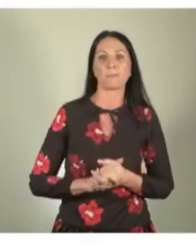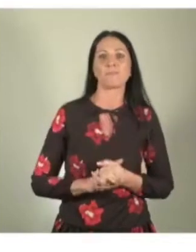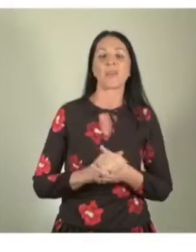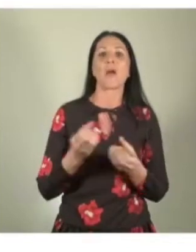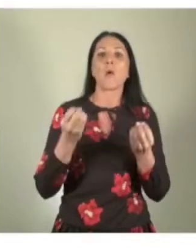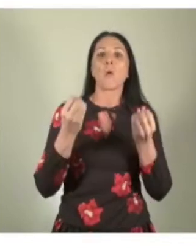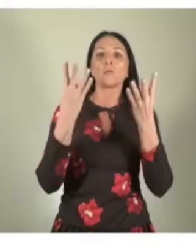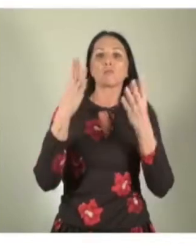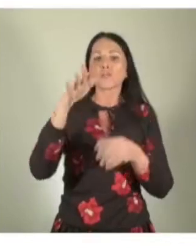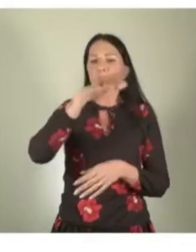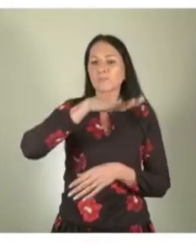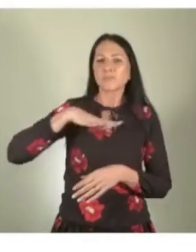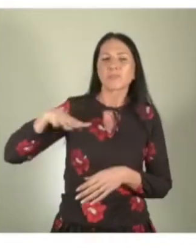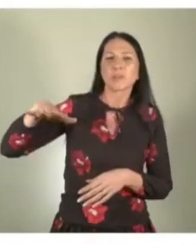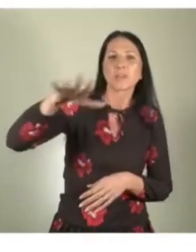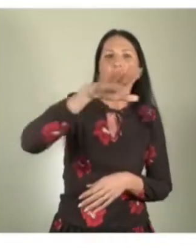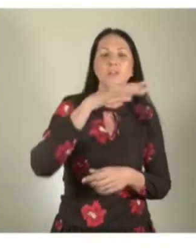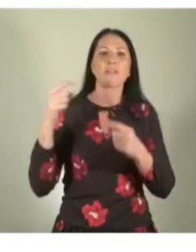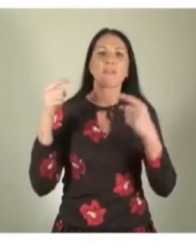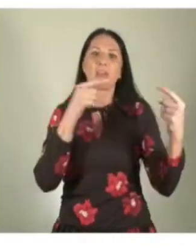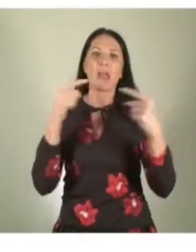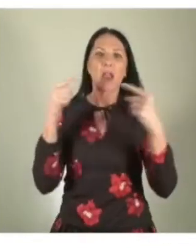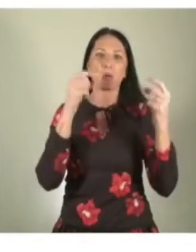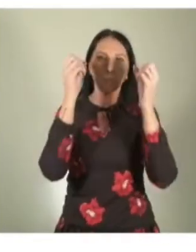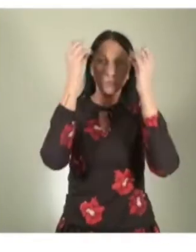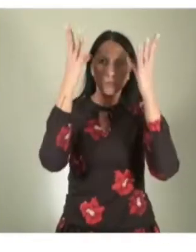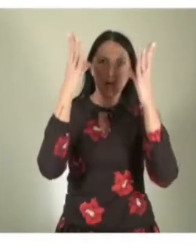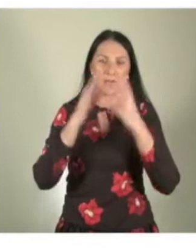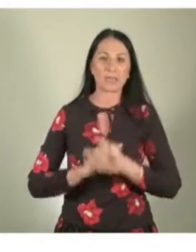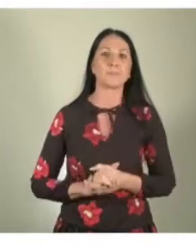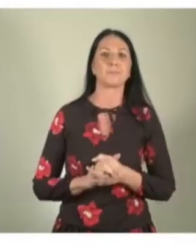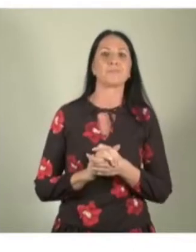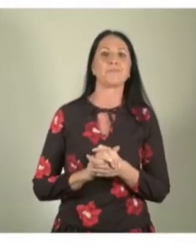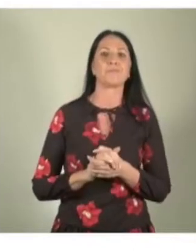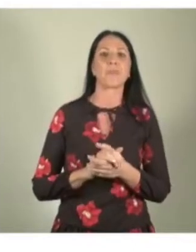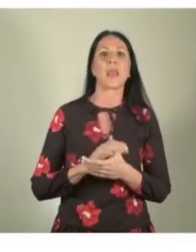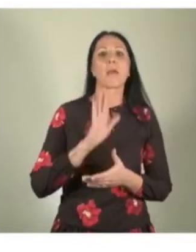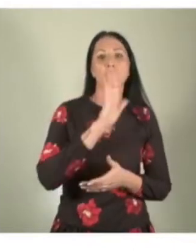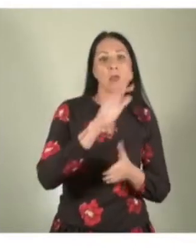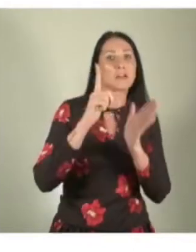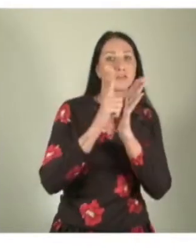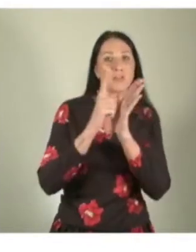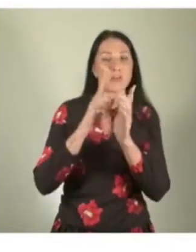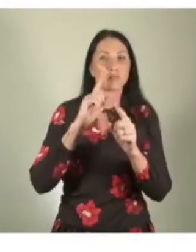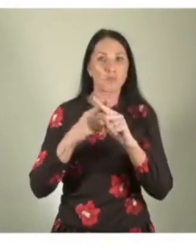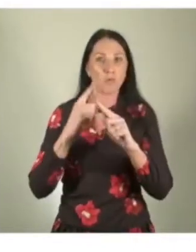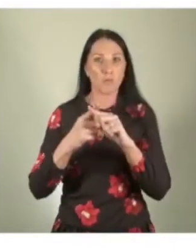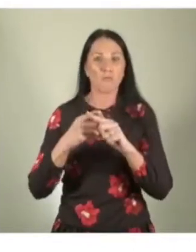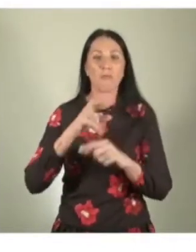do dialogu kulturalnego. Ta rada będzie składała się 17 członków.